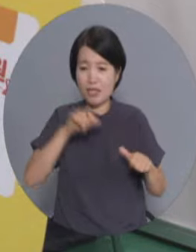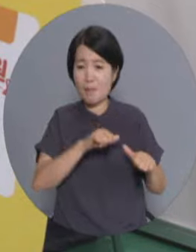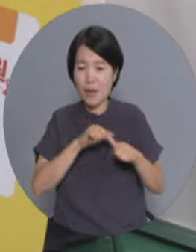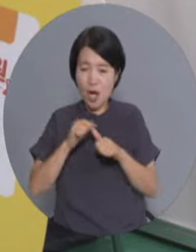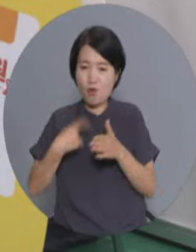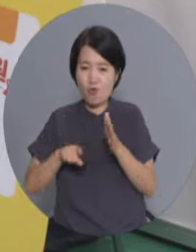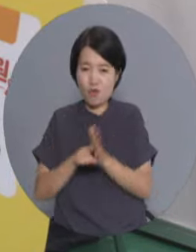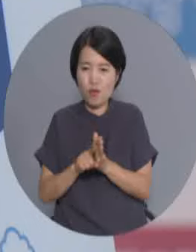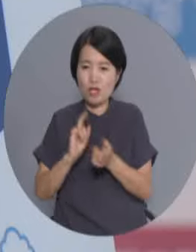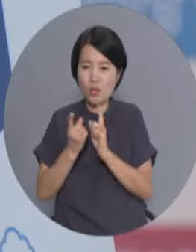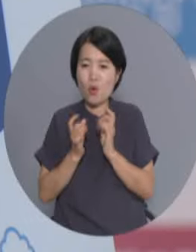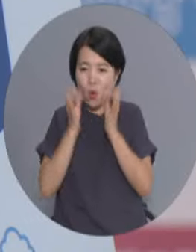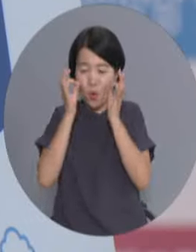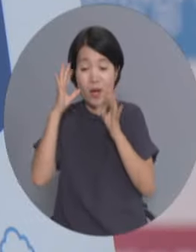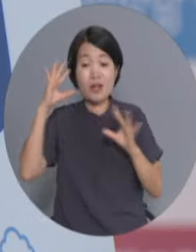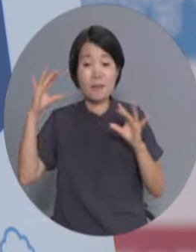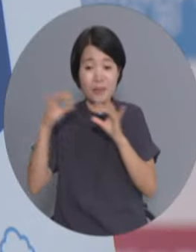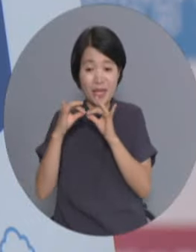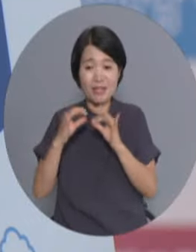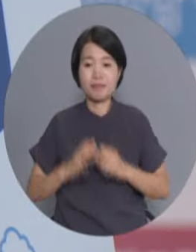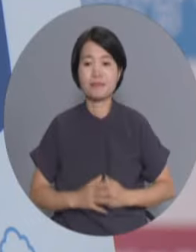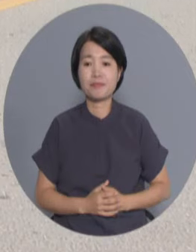공동 노력하기로 했습니다.